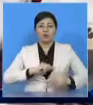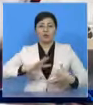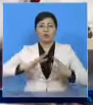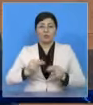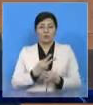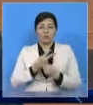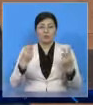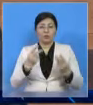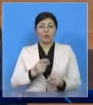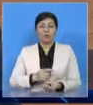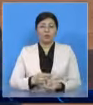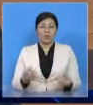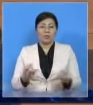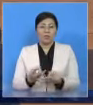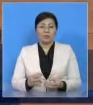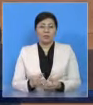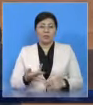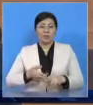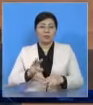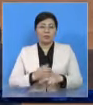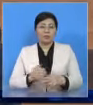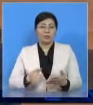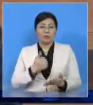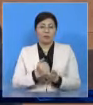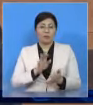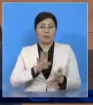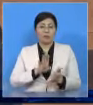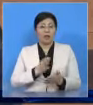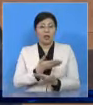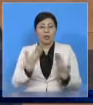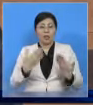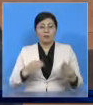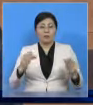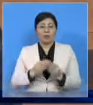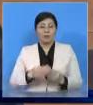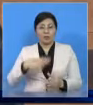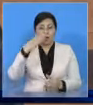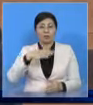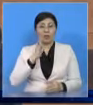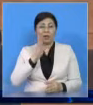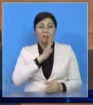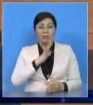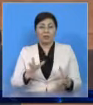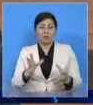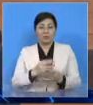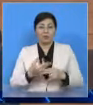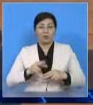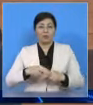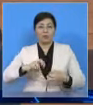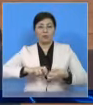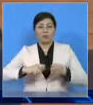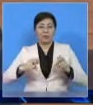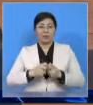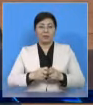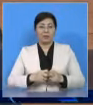көруіміз қажет. Біздер осы үкіметтік емес ұйымдармен, осы ата-аналармен қоян қолтық бір-бірімізбен барлық осы мәселелер бағытында